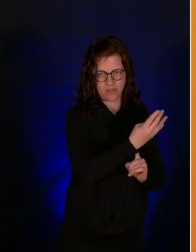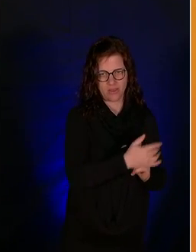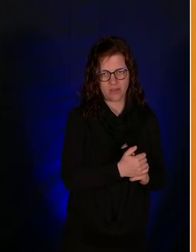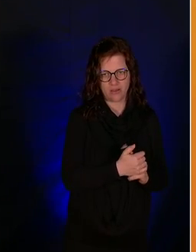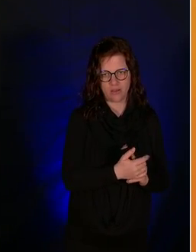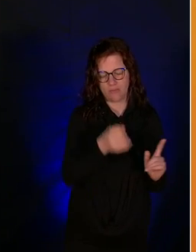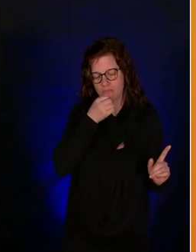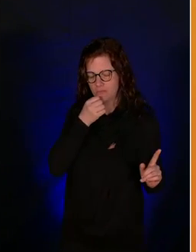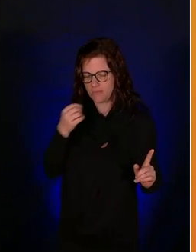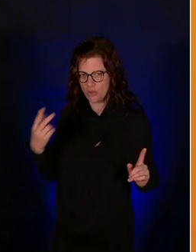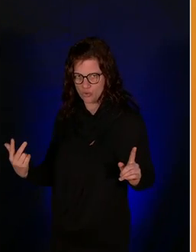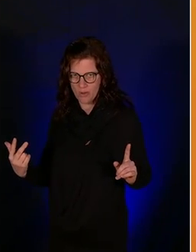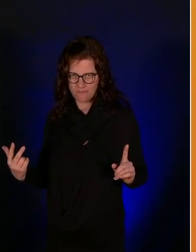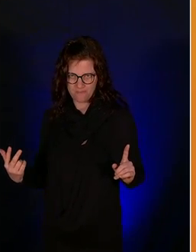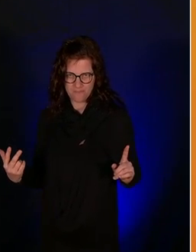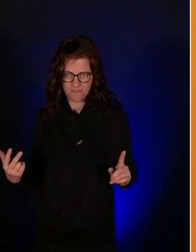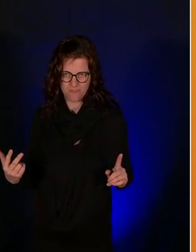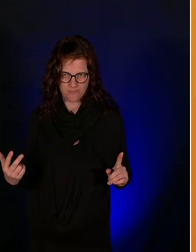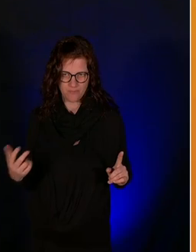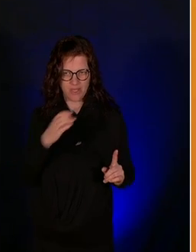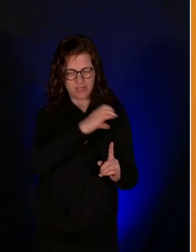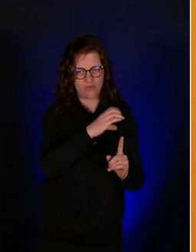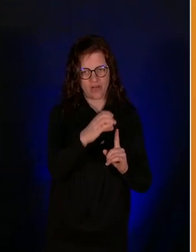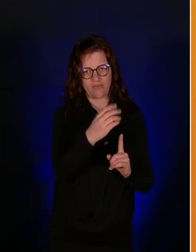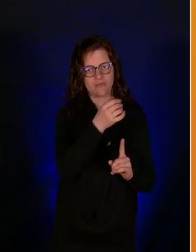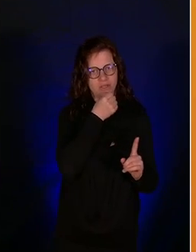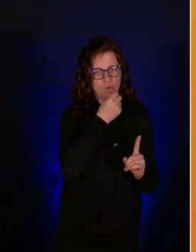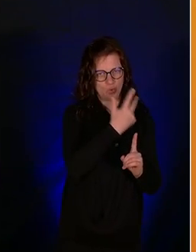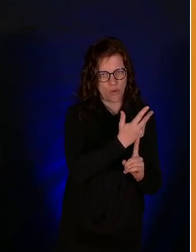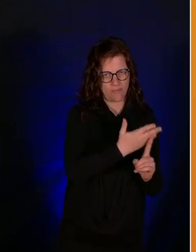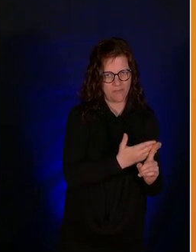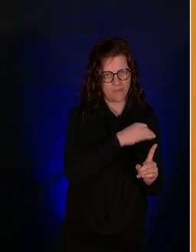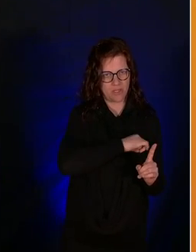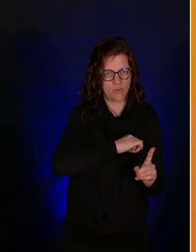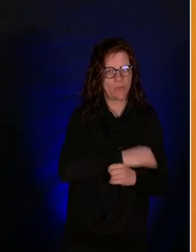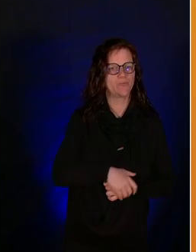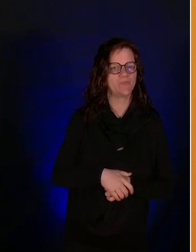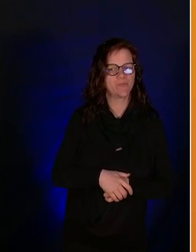Ah, micro 3, pardon. OK. Micro 3 pour Christophe Claret, Port et Doc.